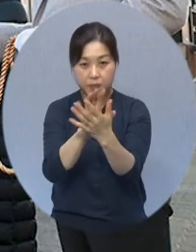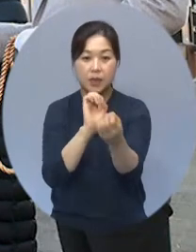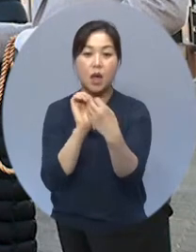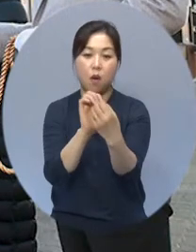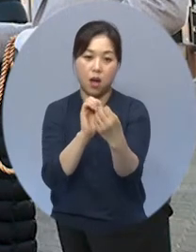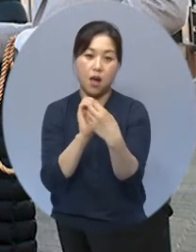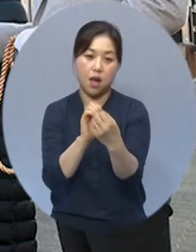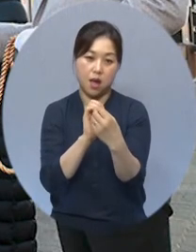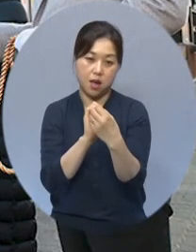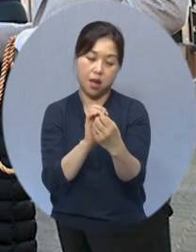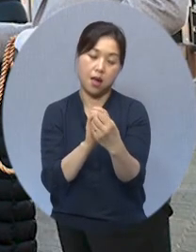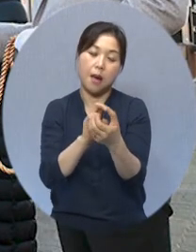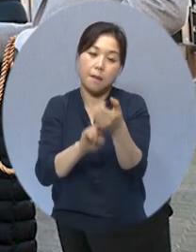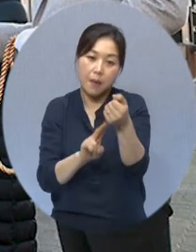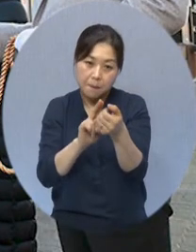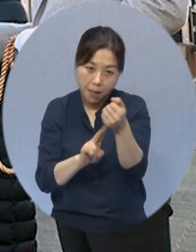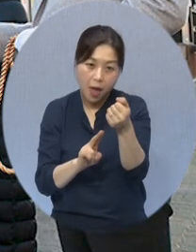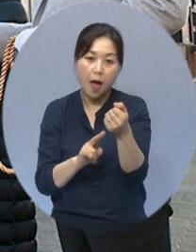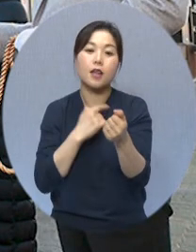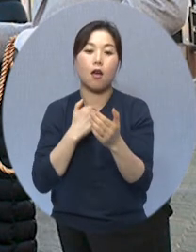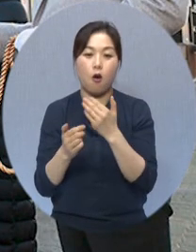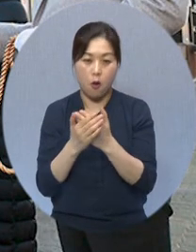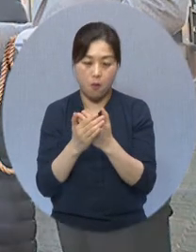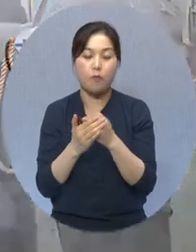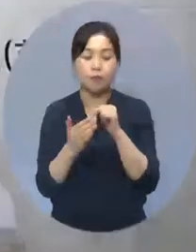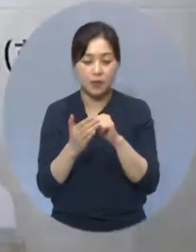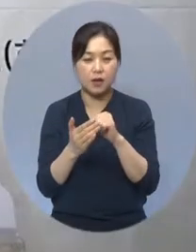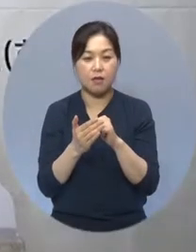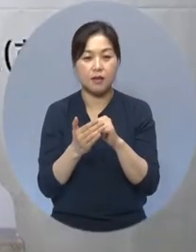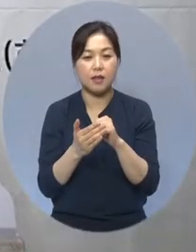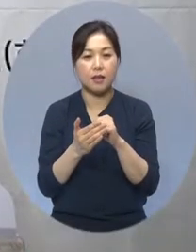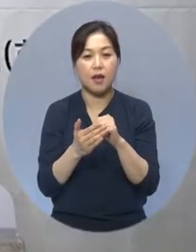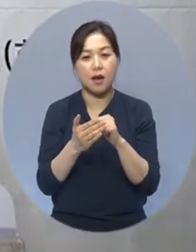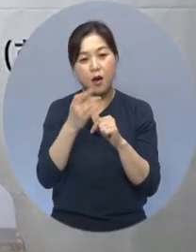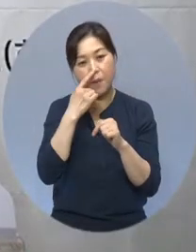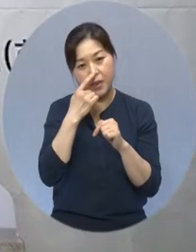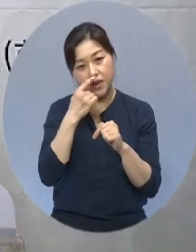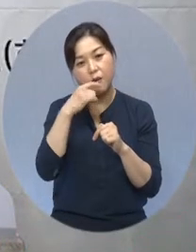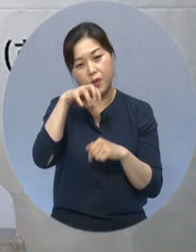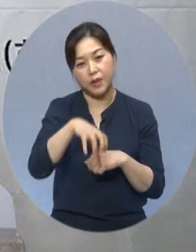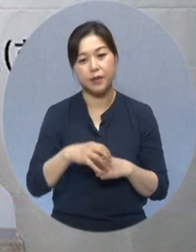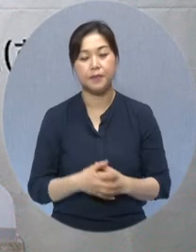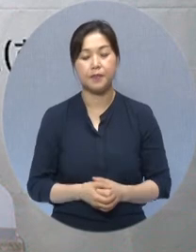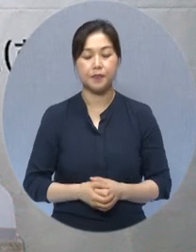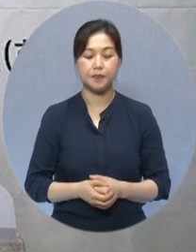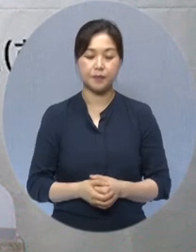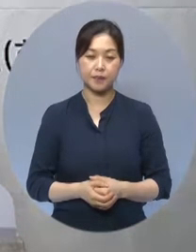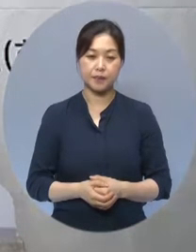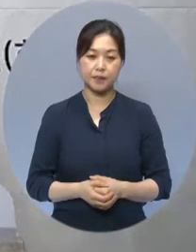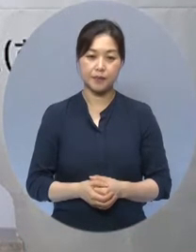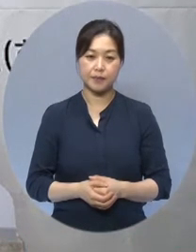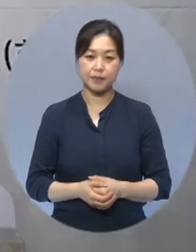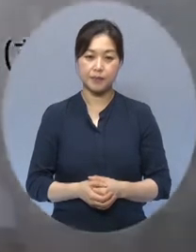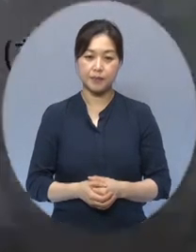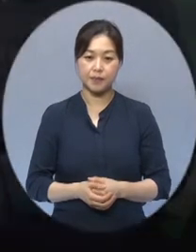대화를 하면서 판매도 해보는 그런 어떤 카페인데요. 이것은